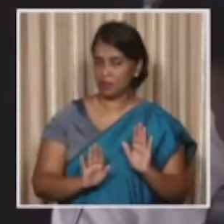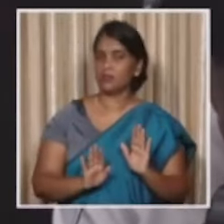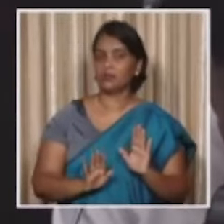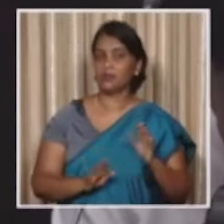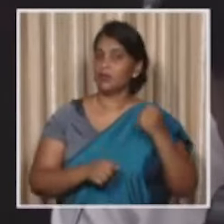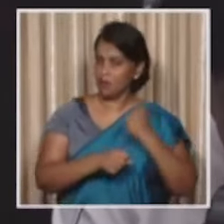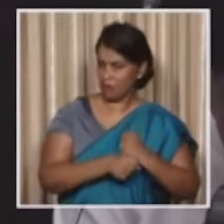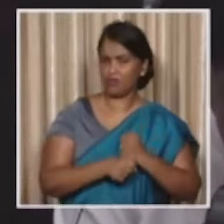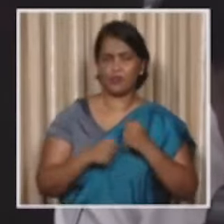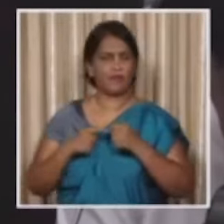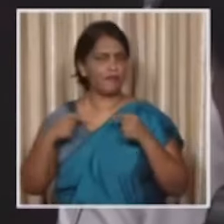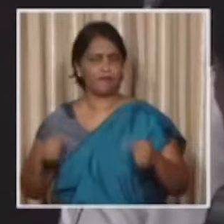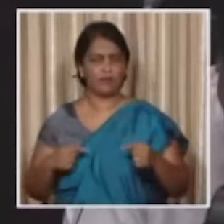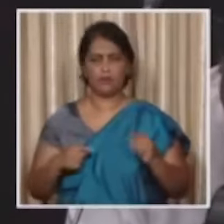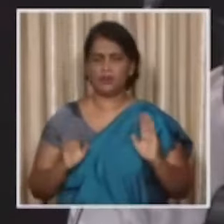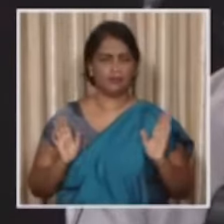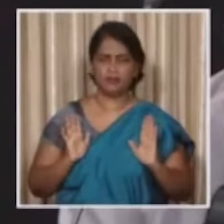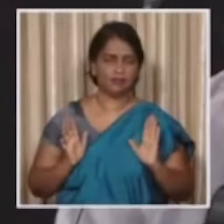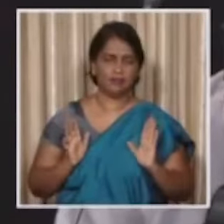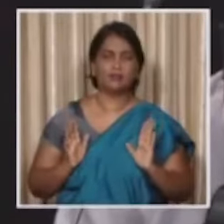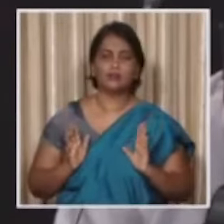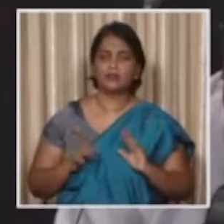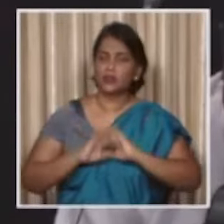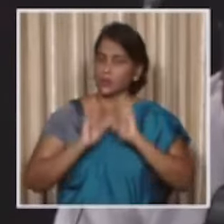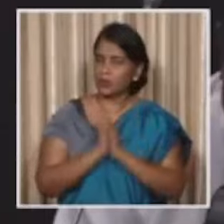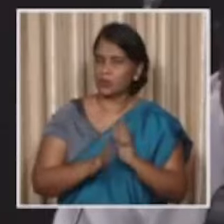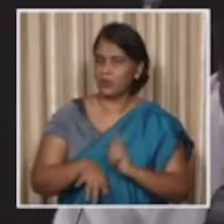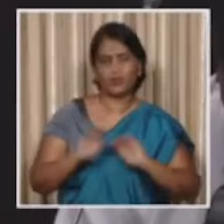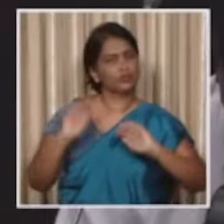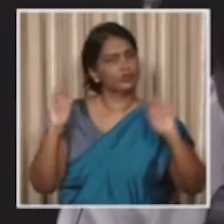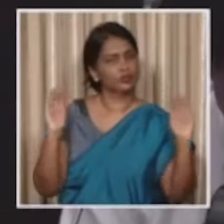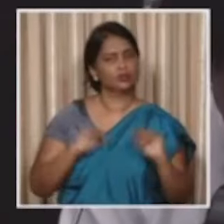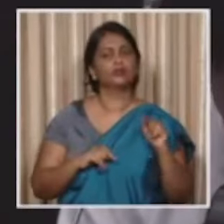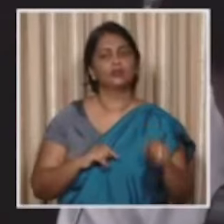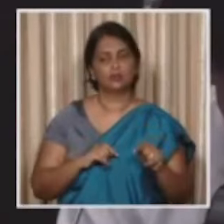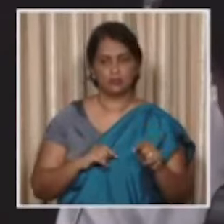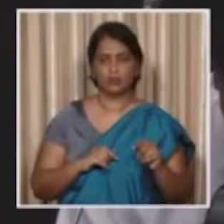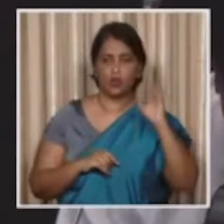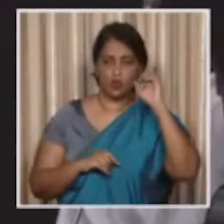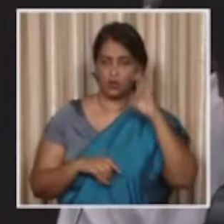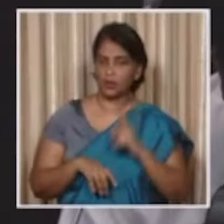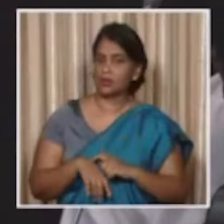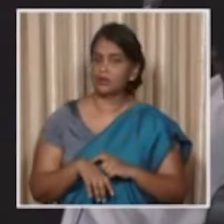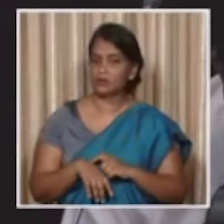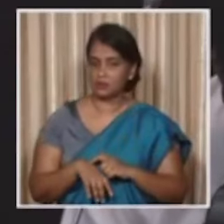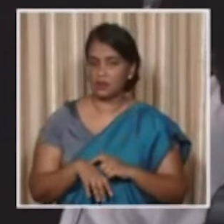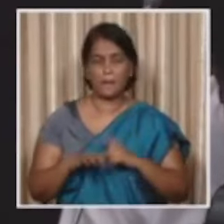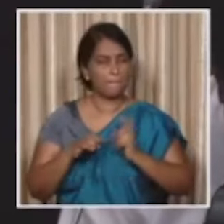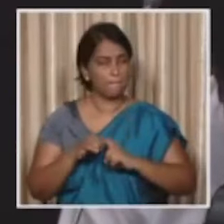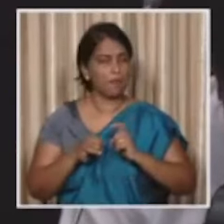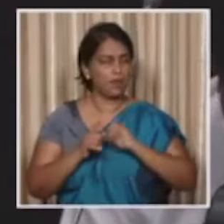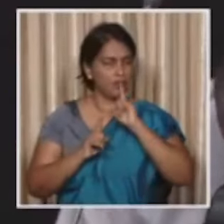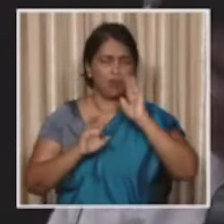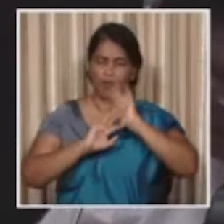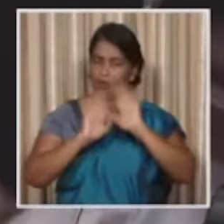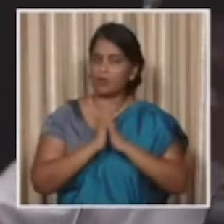ඒක ආණ්ඩු පක්ෂද විපක්ෂද කියන එක නෙමෙයි. ඉතාමත් කෙටි වෙලාවක් ඇතුළත මේක මේ උදේ කාලයේ ඒ ප්‍රශ්න අහනේ අවසාන